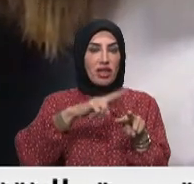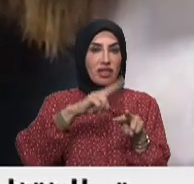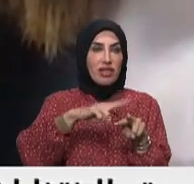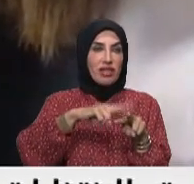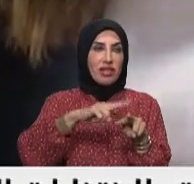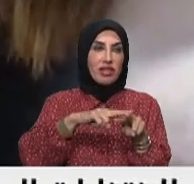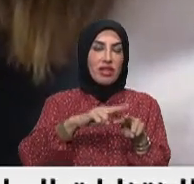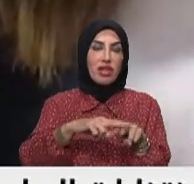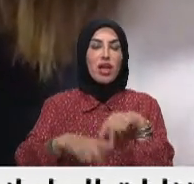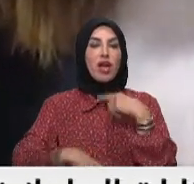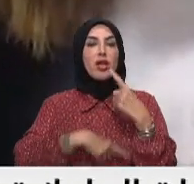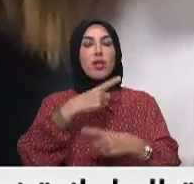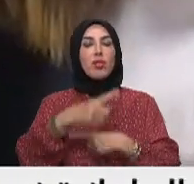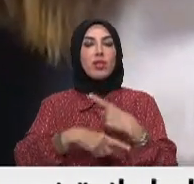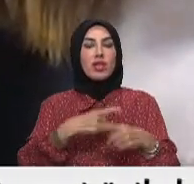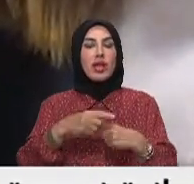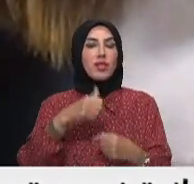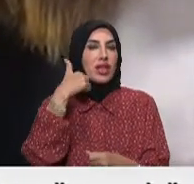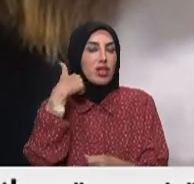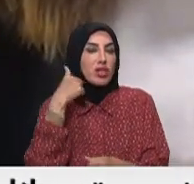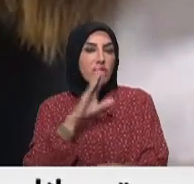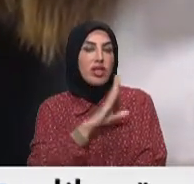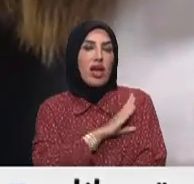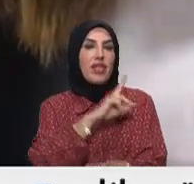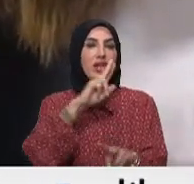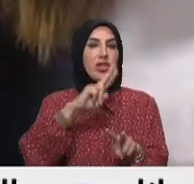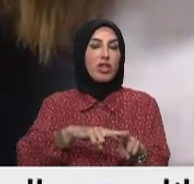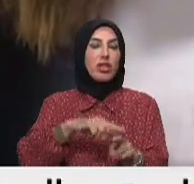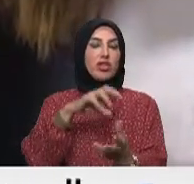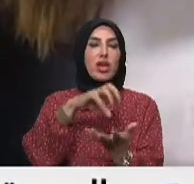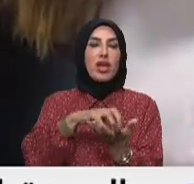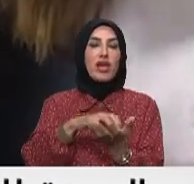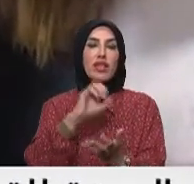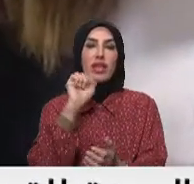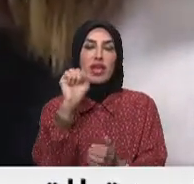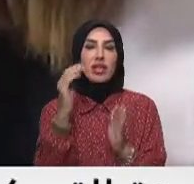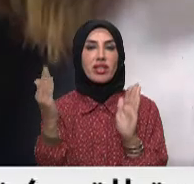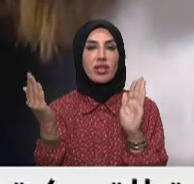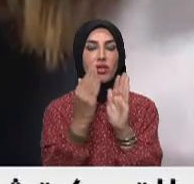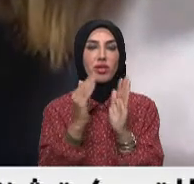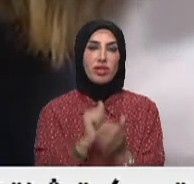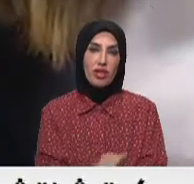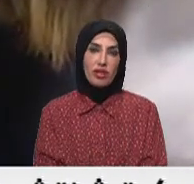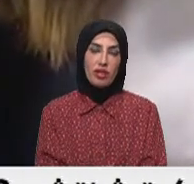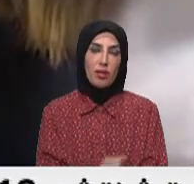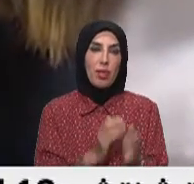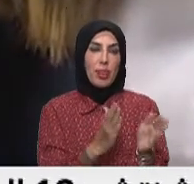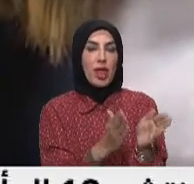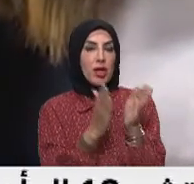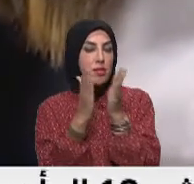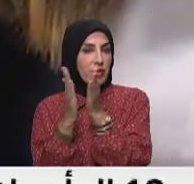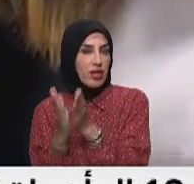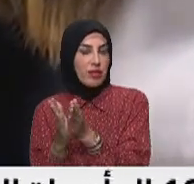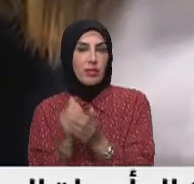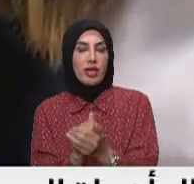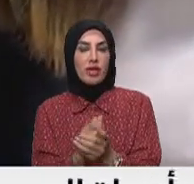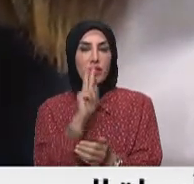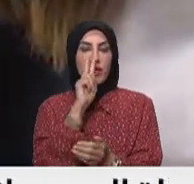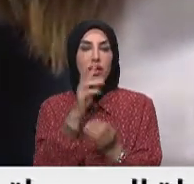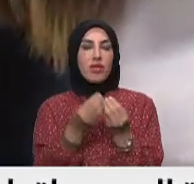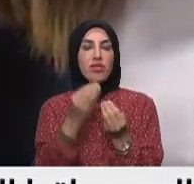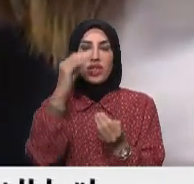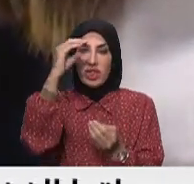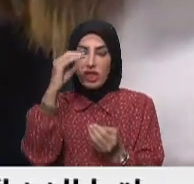الإنذارات المستجدة على المناطق اللبنانية من قبل جيش العدو. أما في